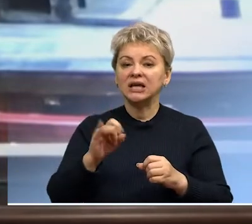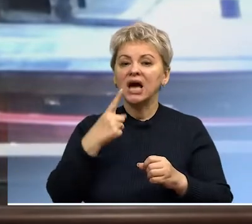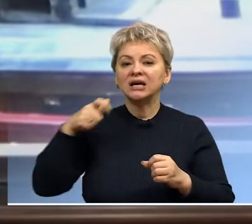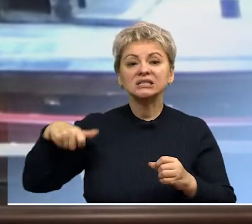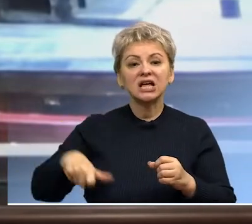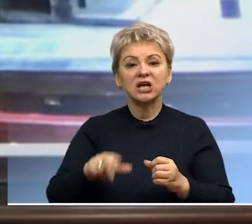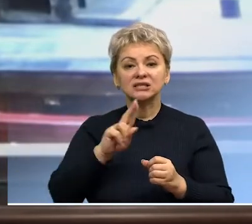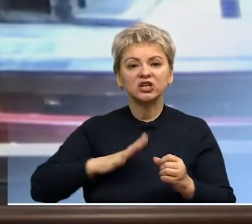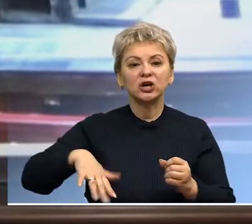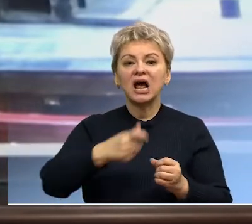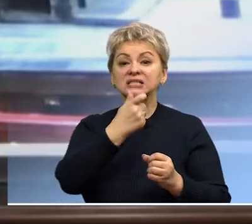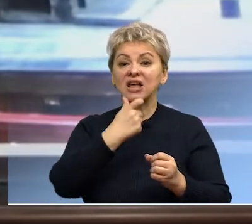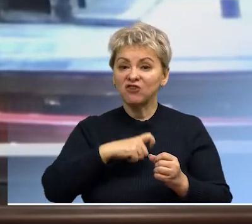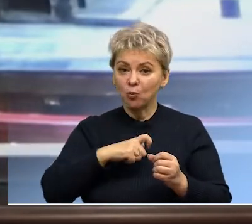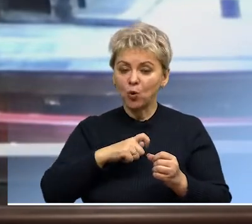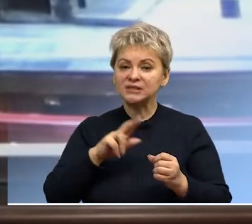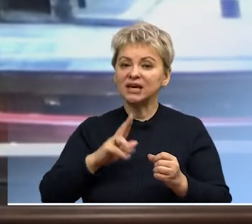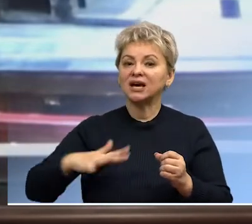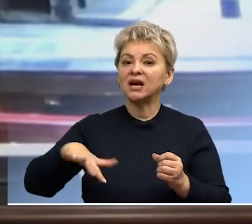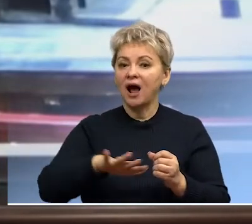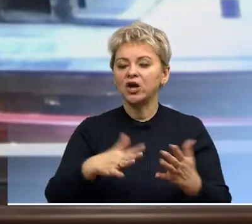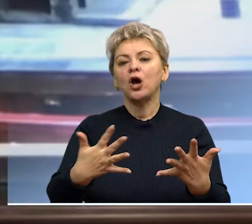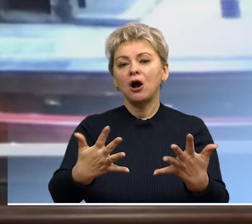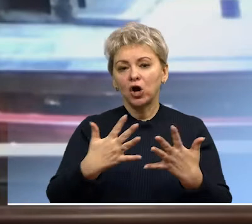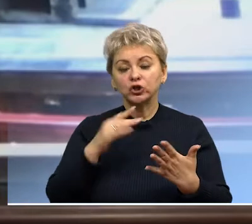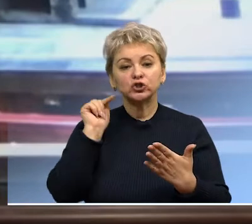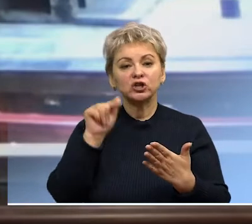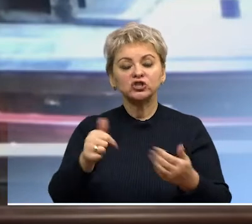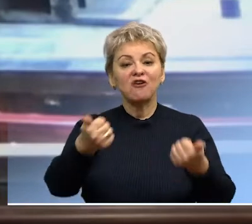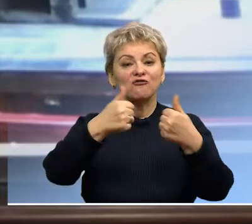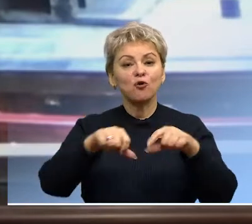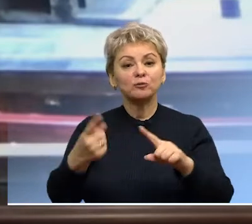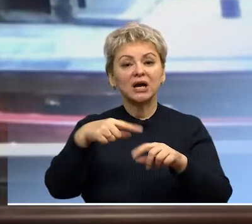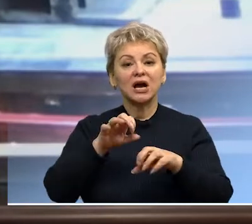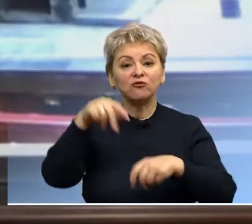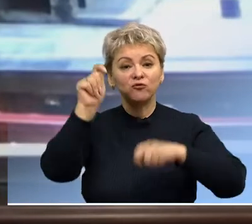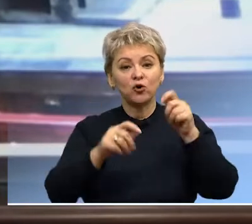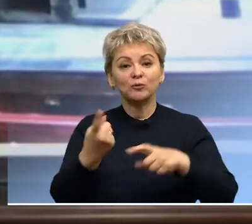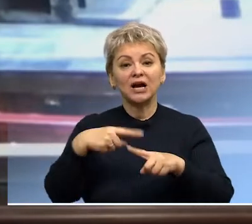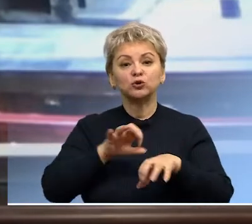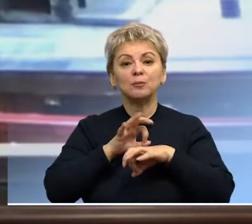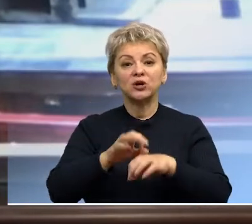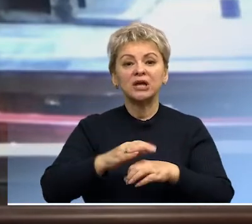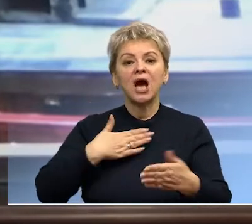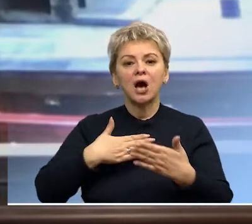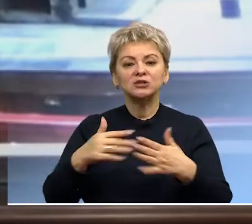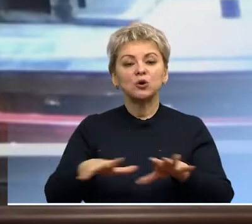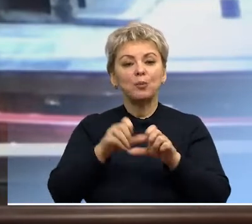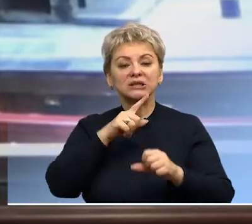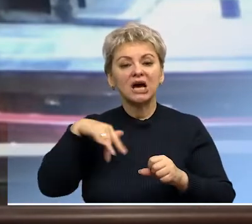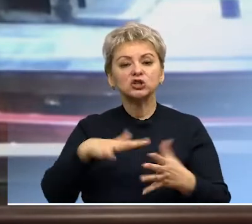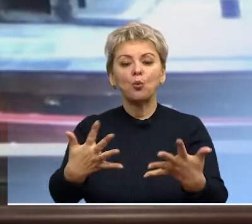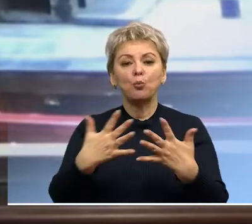и Краснодарский край, Ставрополье. Это, конечно же, те форумы, которые проводит Общественная палата